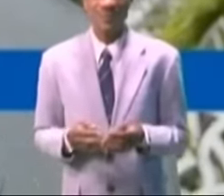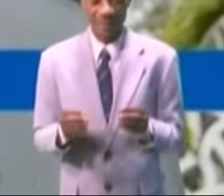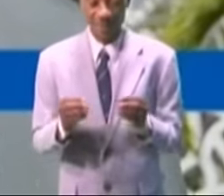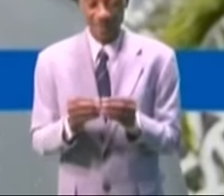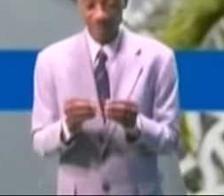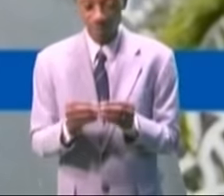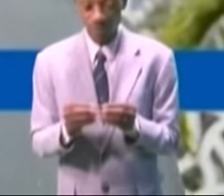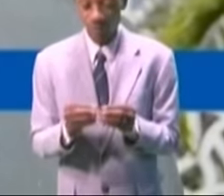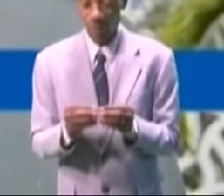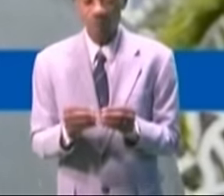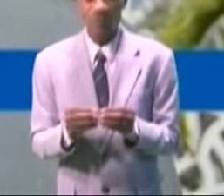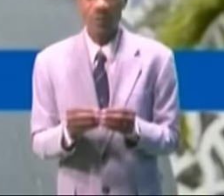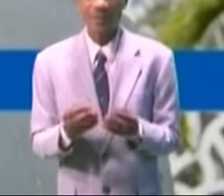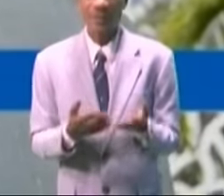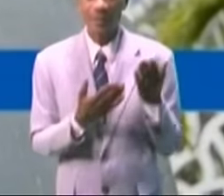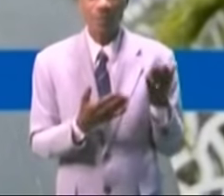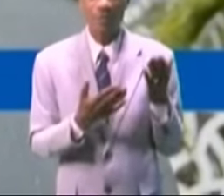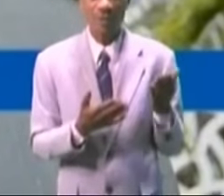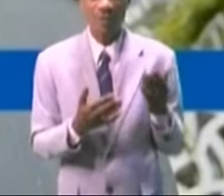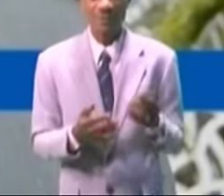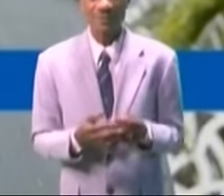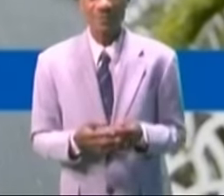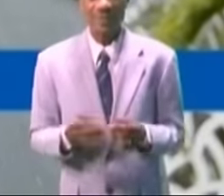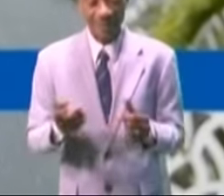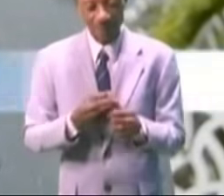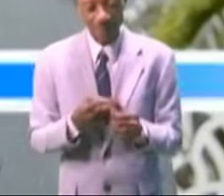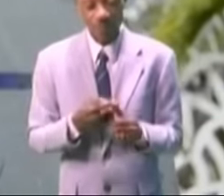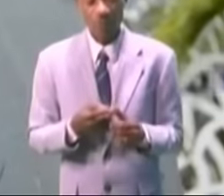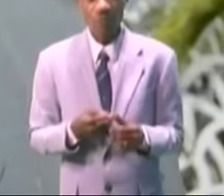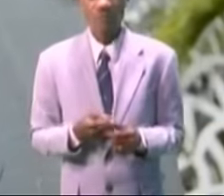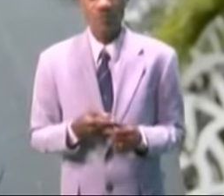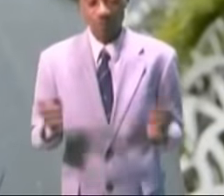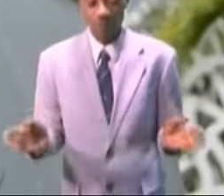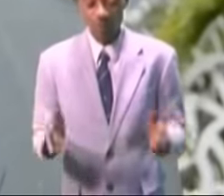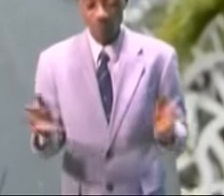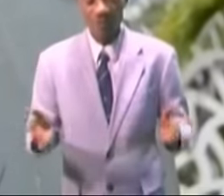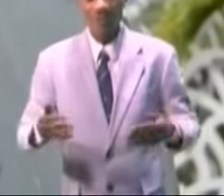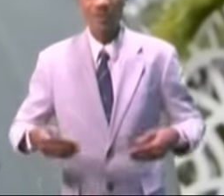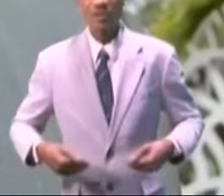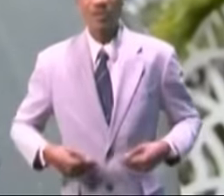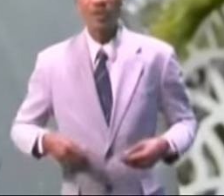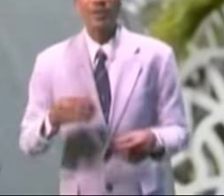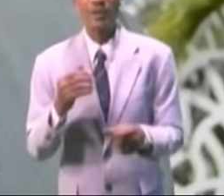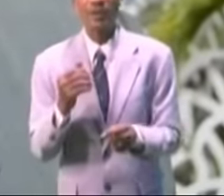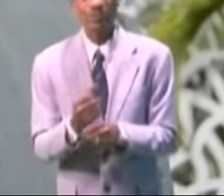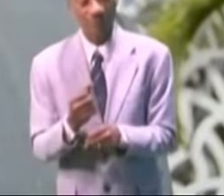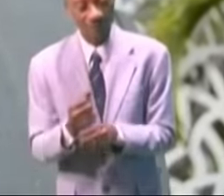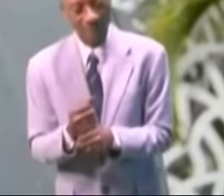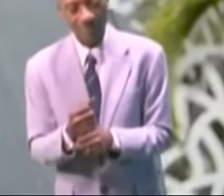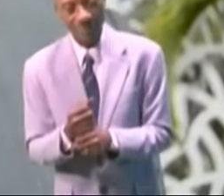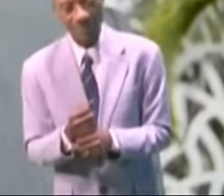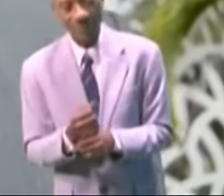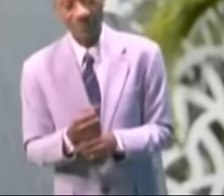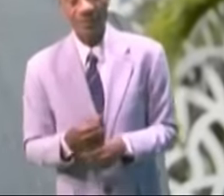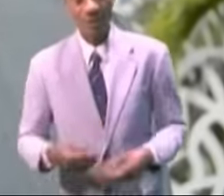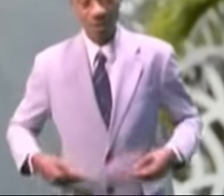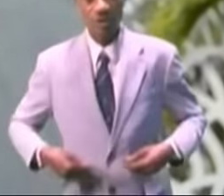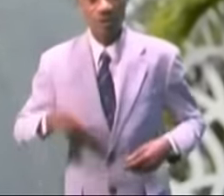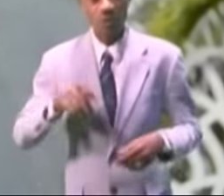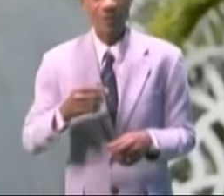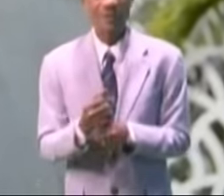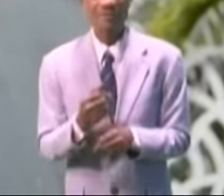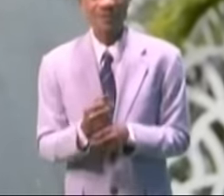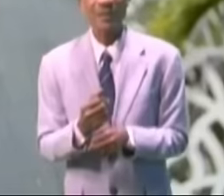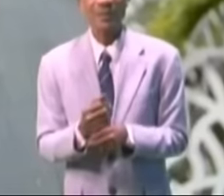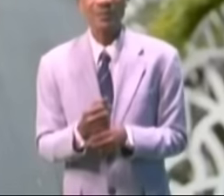été déjà plusieurs fois pasteur des paroisses et surtout deux fois représentant légal